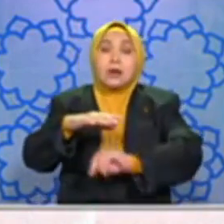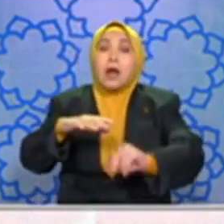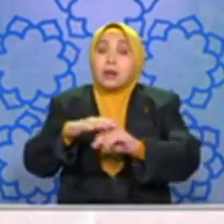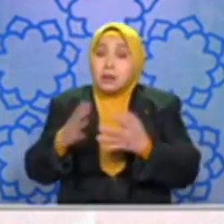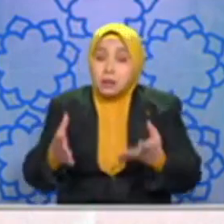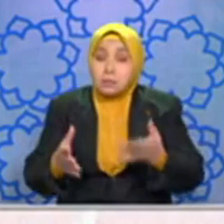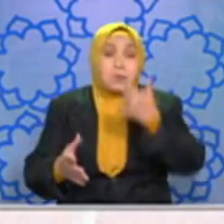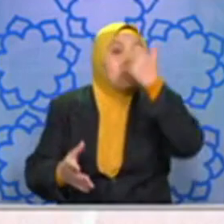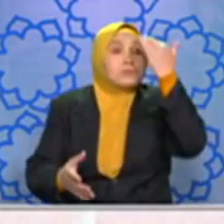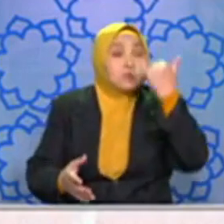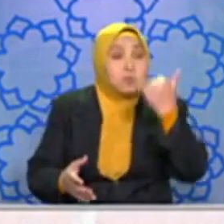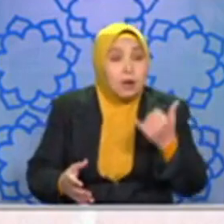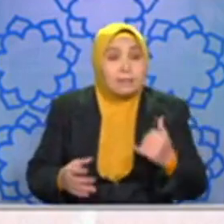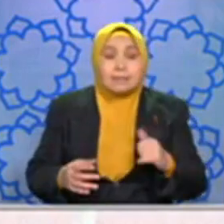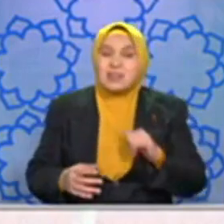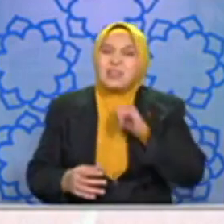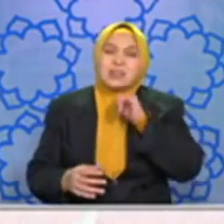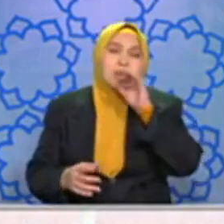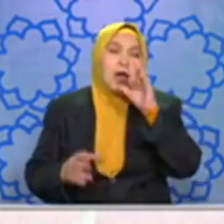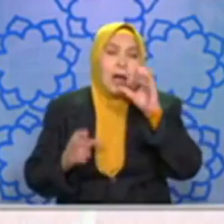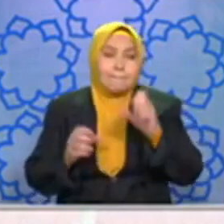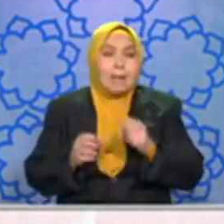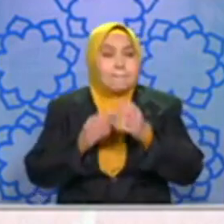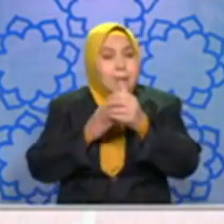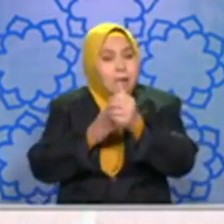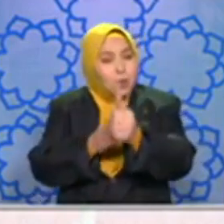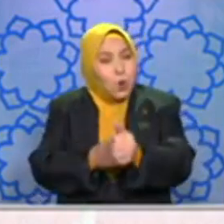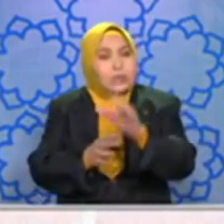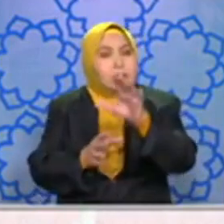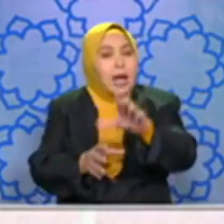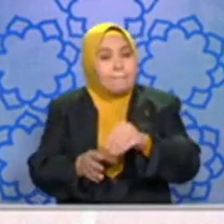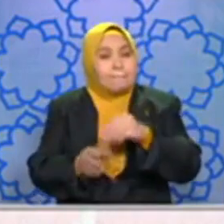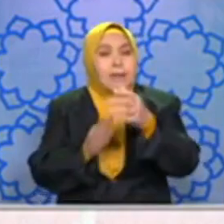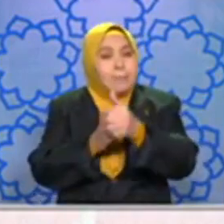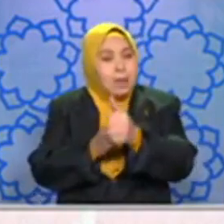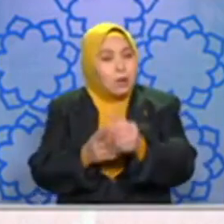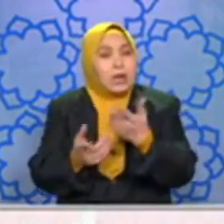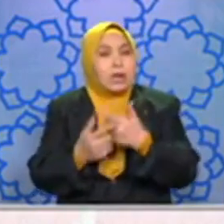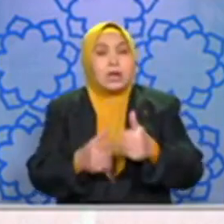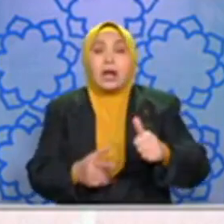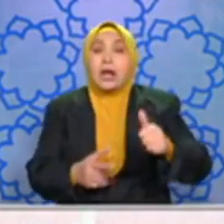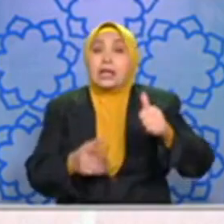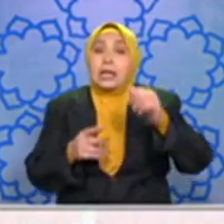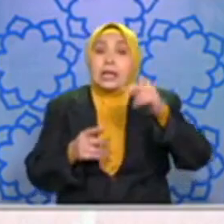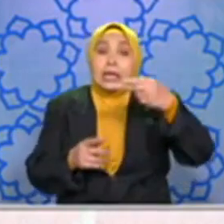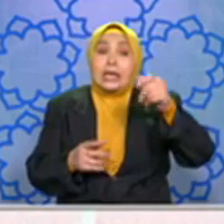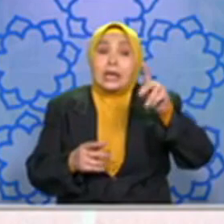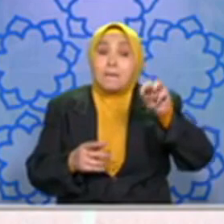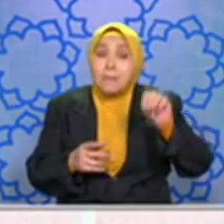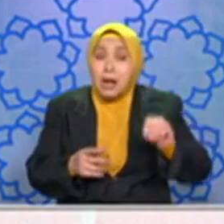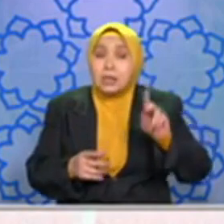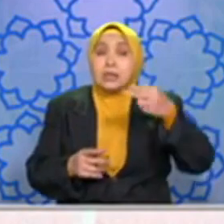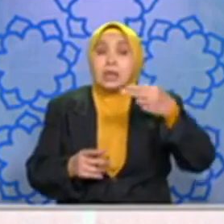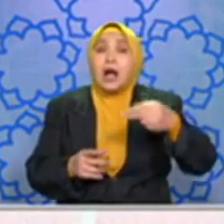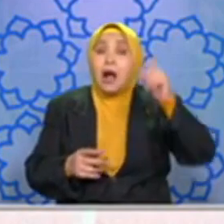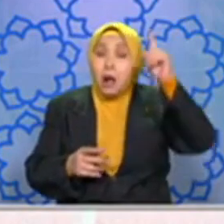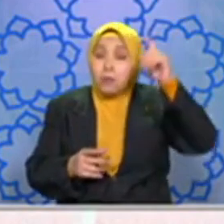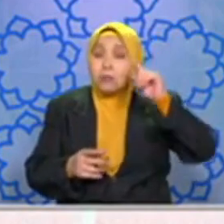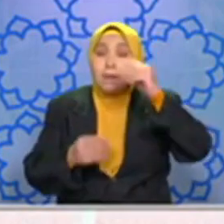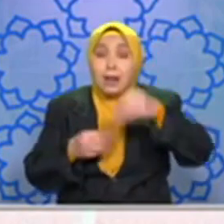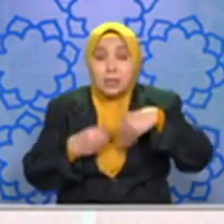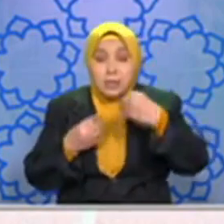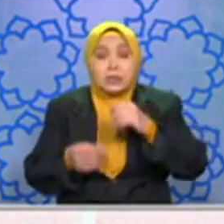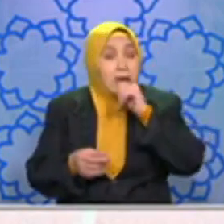apa? Kerana tidak mengambil panduan daripada hikmah yang Allah berikan, tidak mentauhidkan